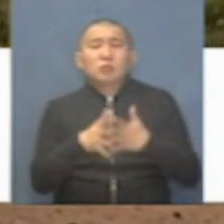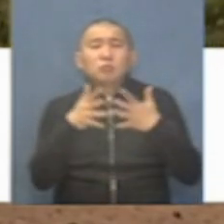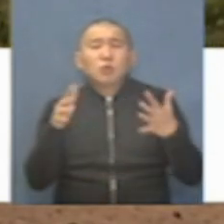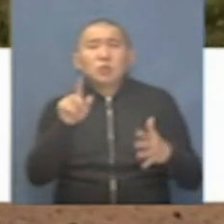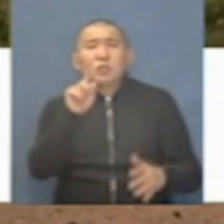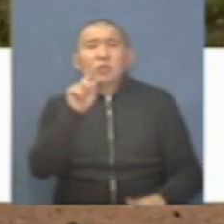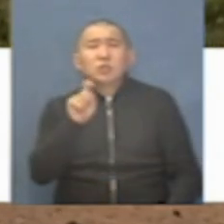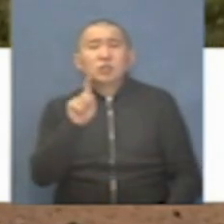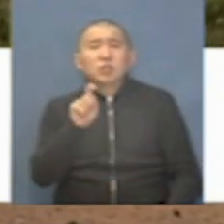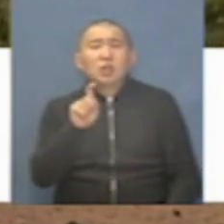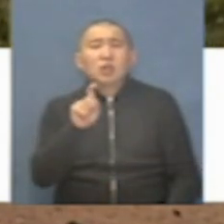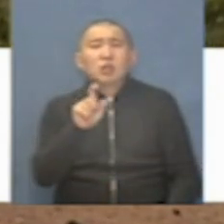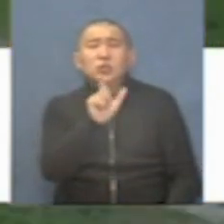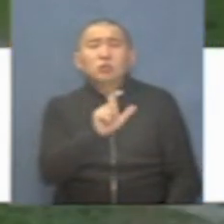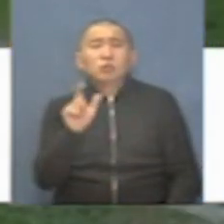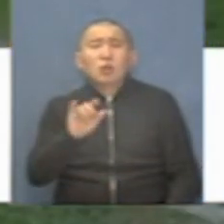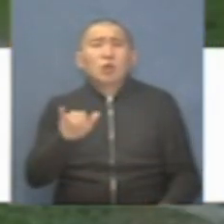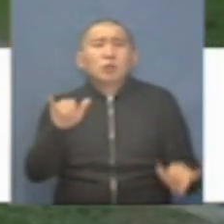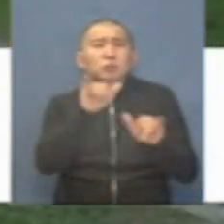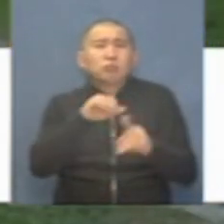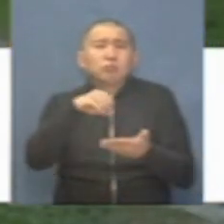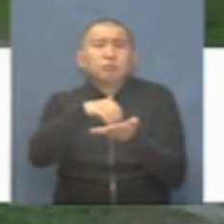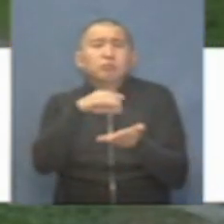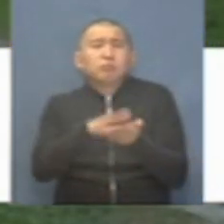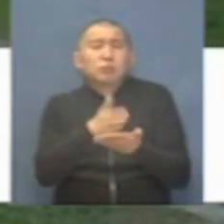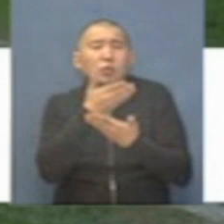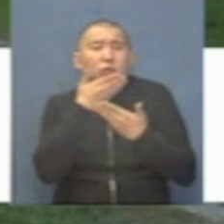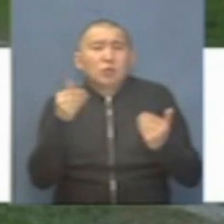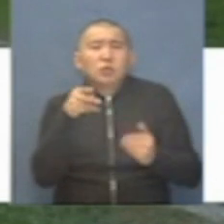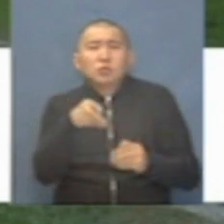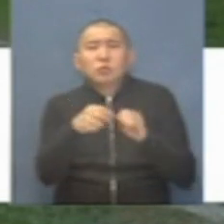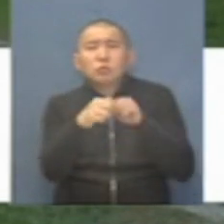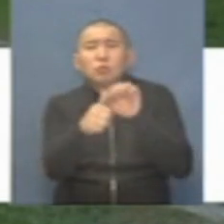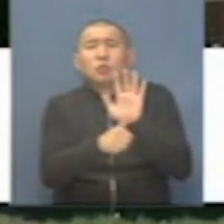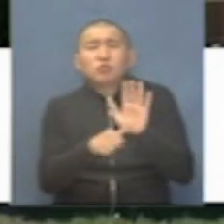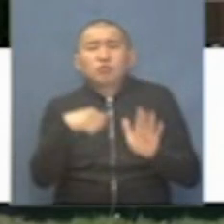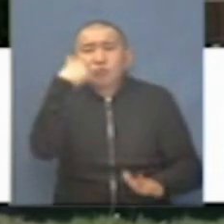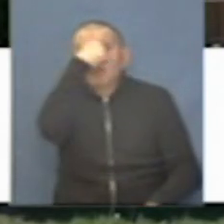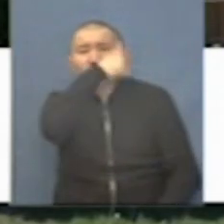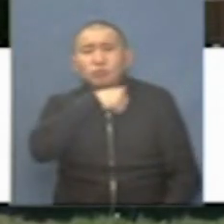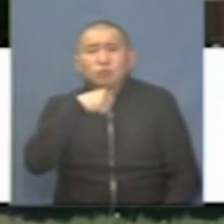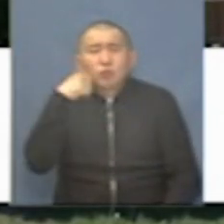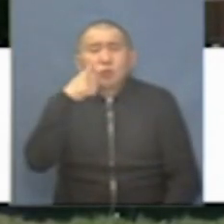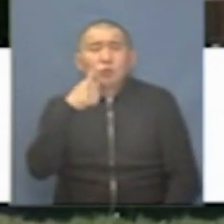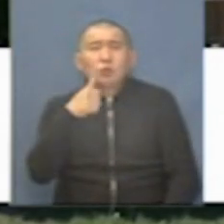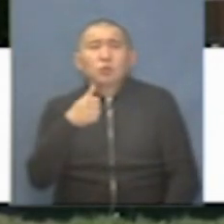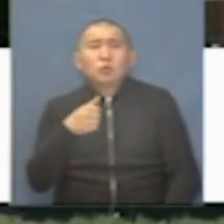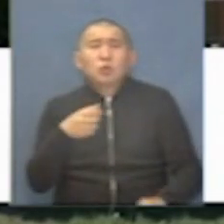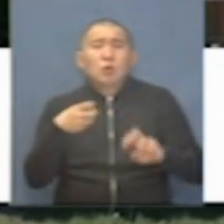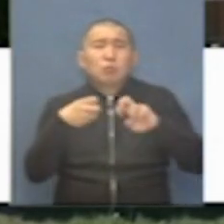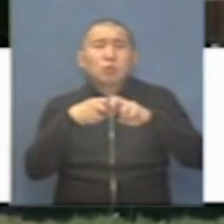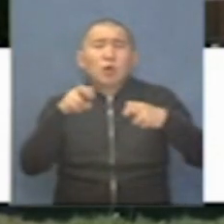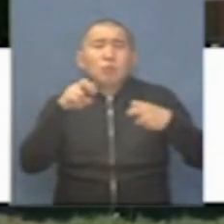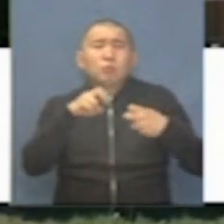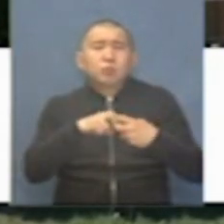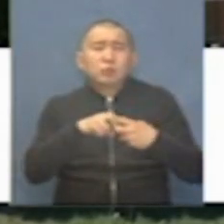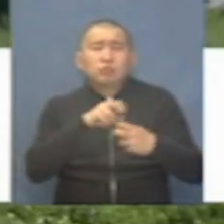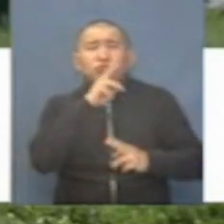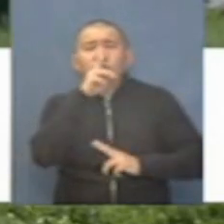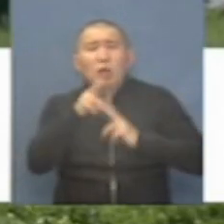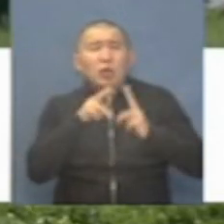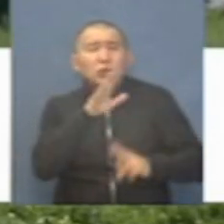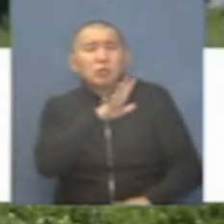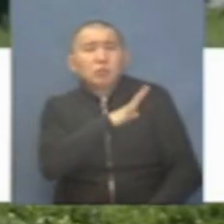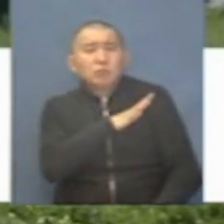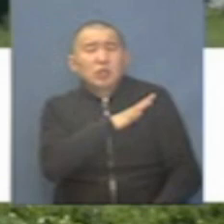шақты тұрғын ешқайда тіркелмеген. Ауыл азаматтары 2016 жылдан бастап осы мәселені көтеріп келеді. Тіпті